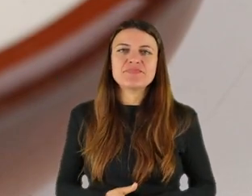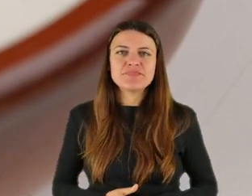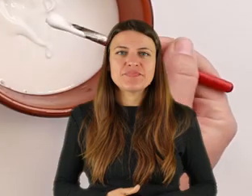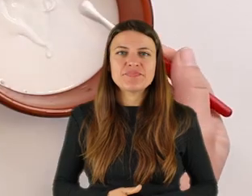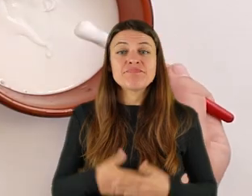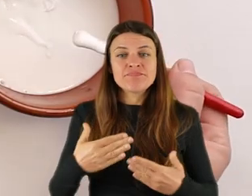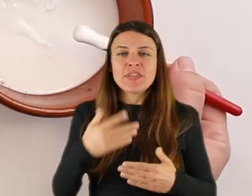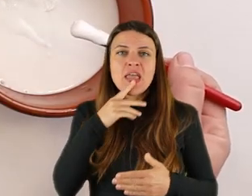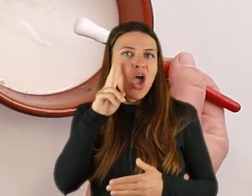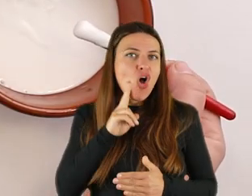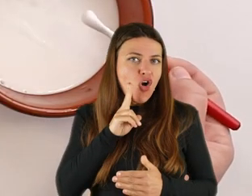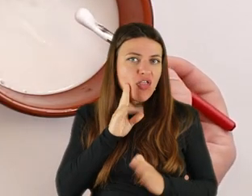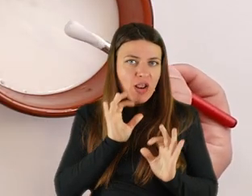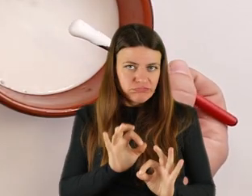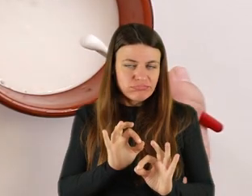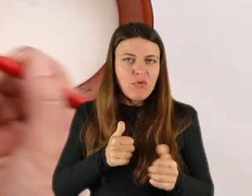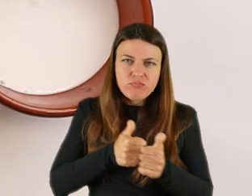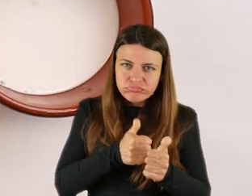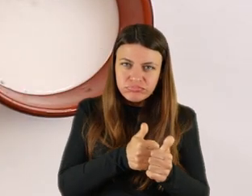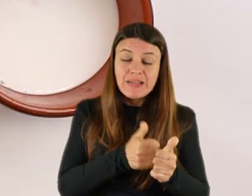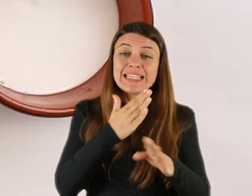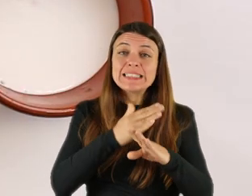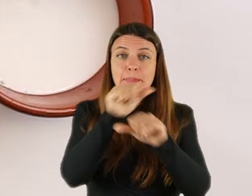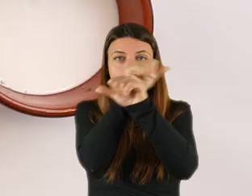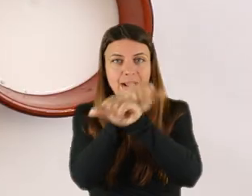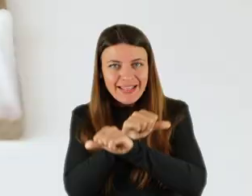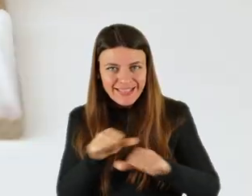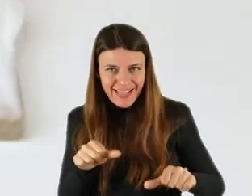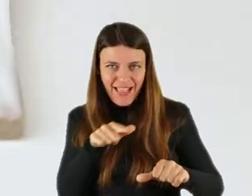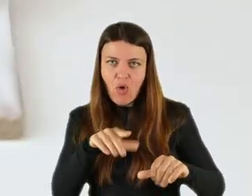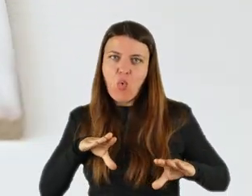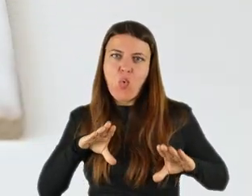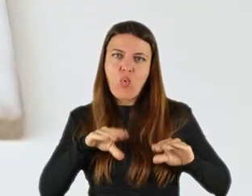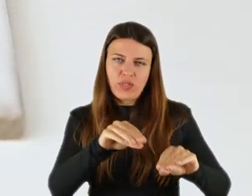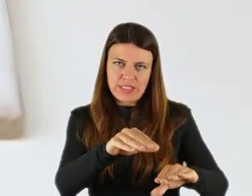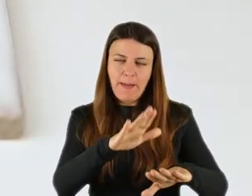Anirem seguint aquest ordre i seguint sempre una plantilla perquè així ens assegurem